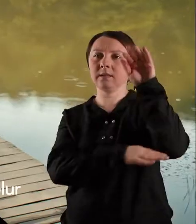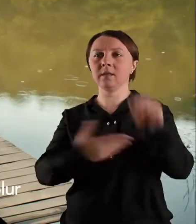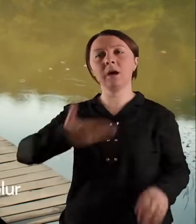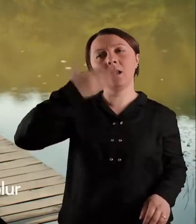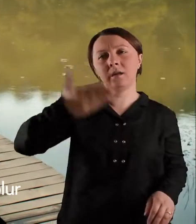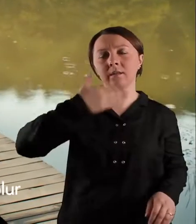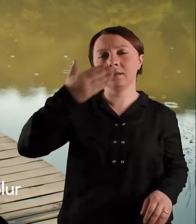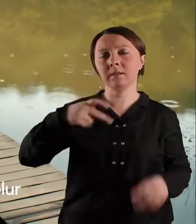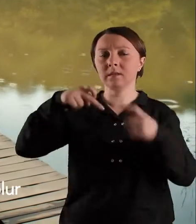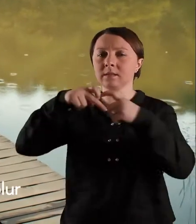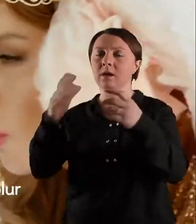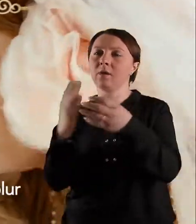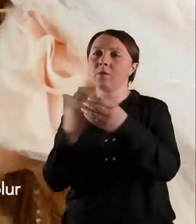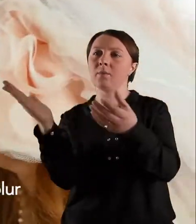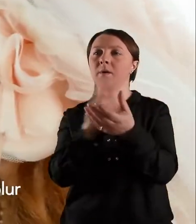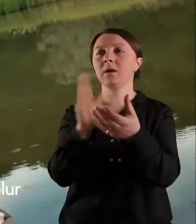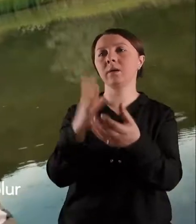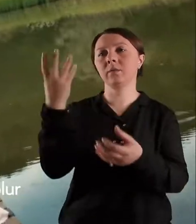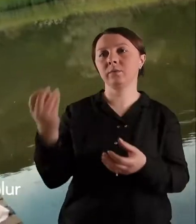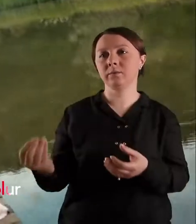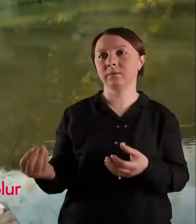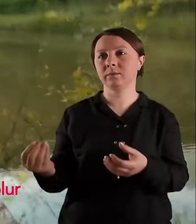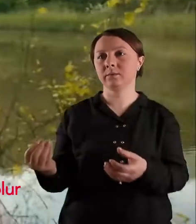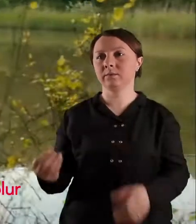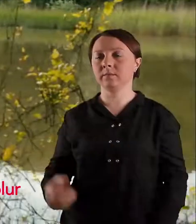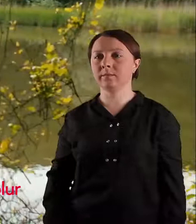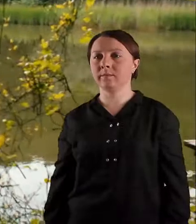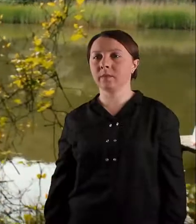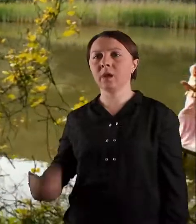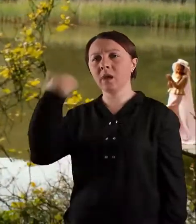hayatını anlatırsa roman olur,